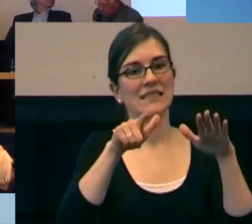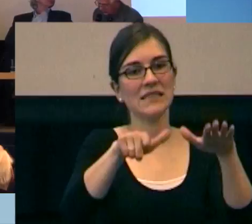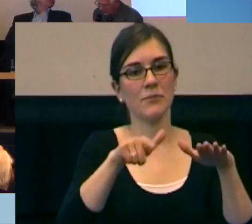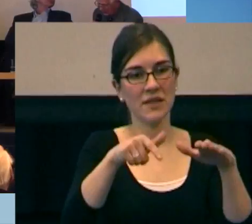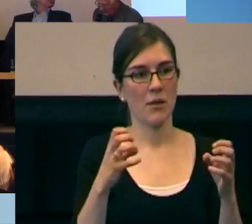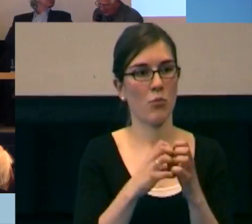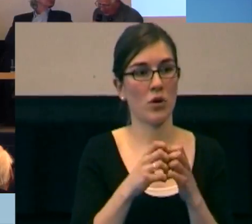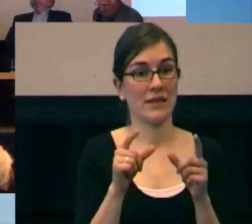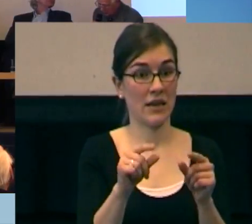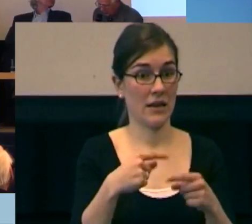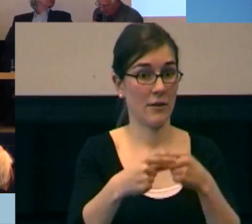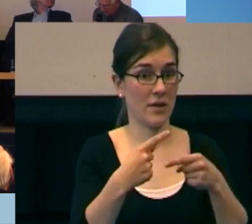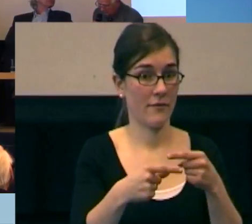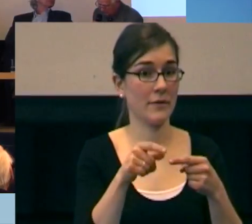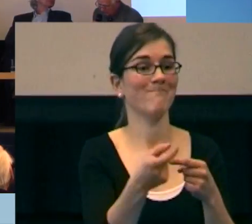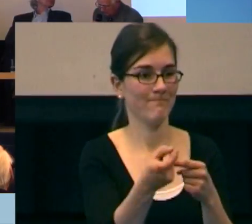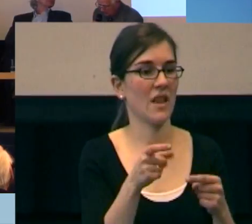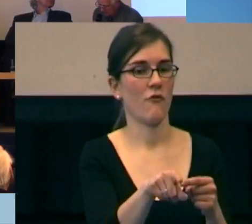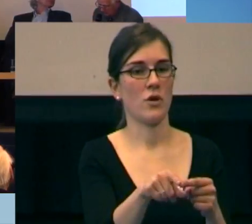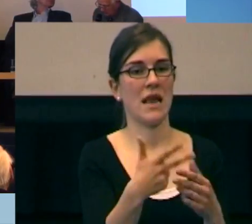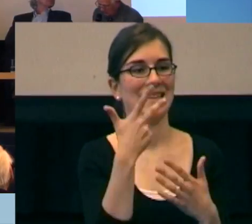und drei daran sterben.